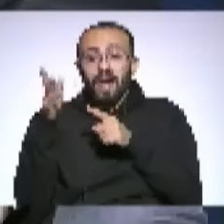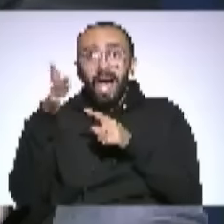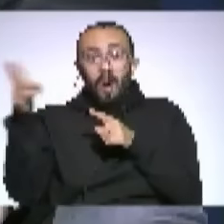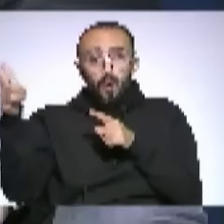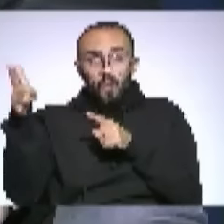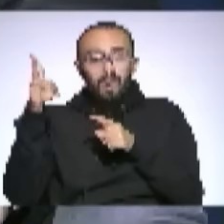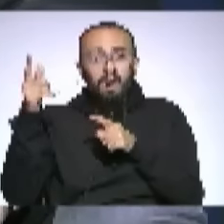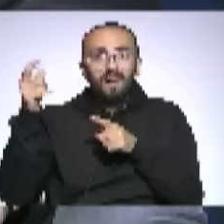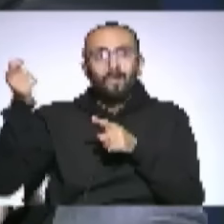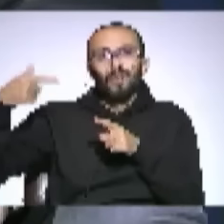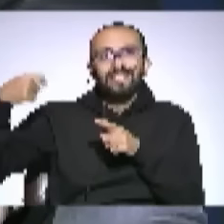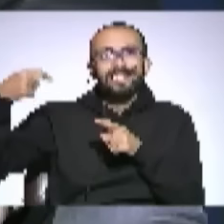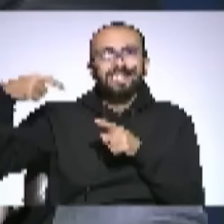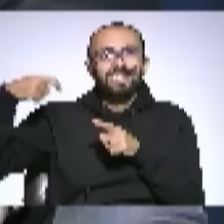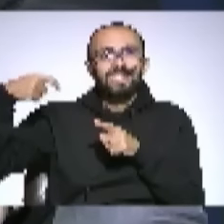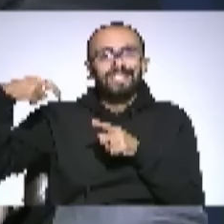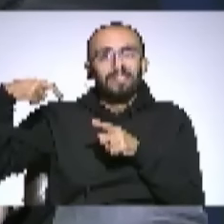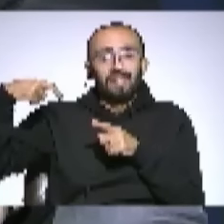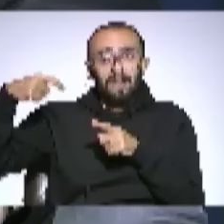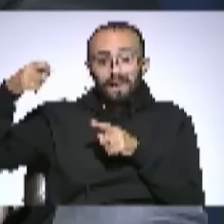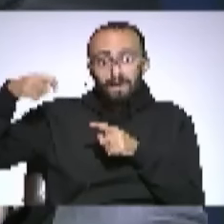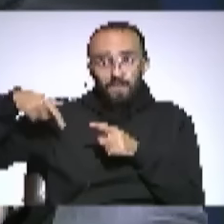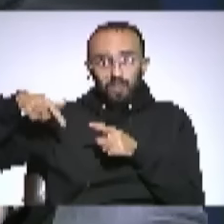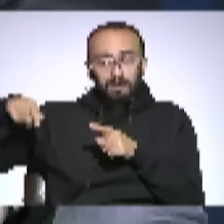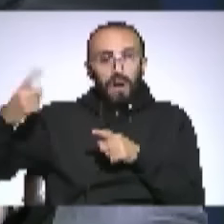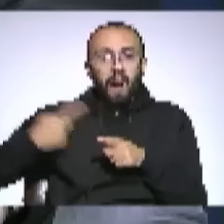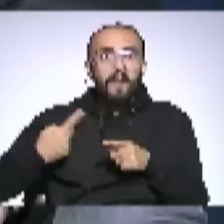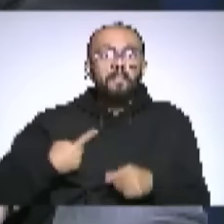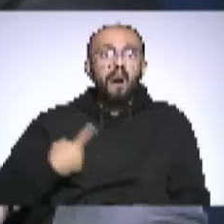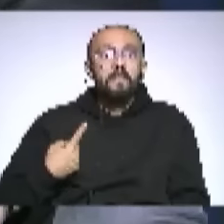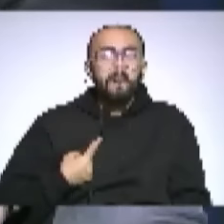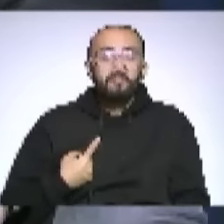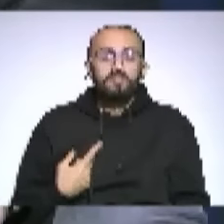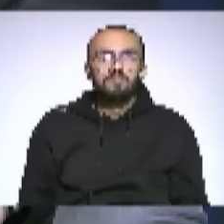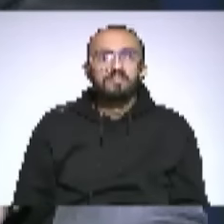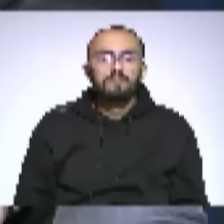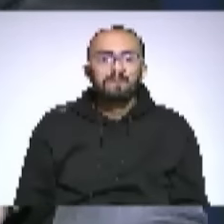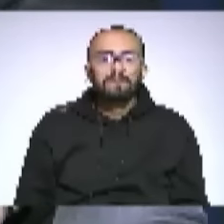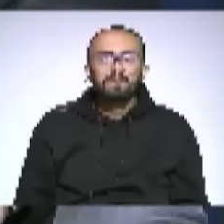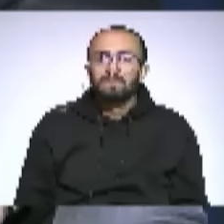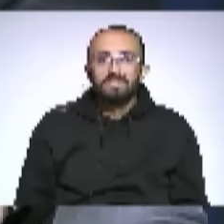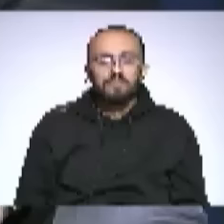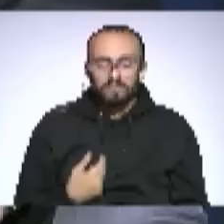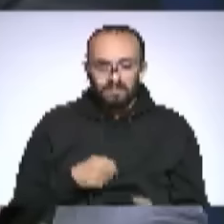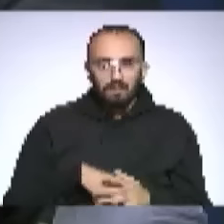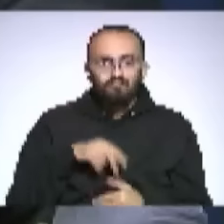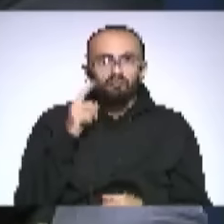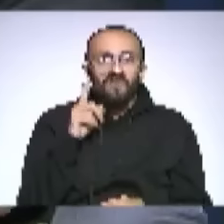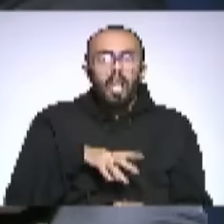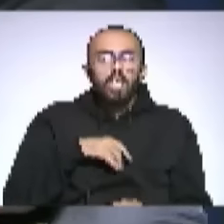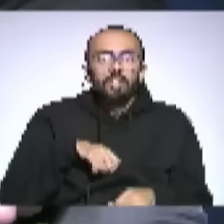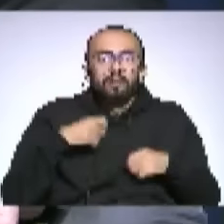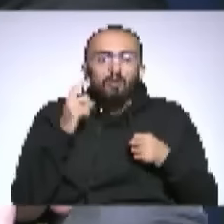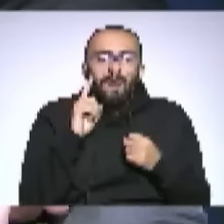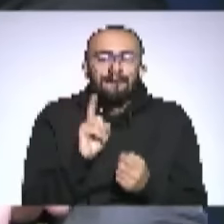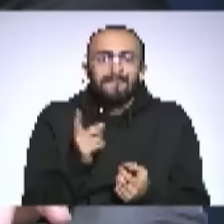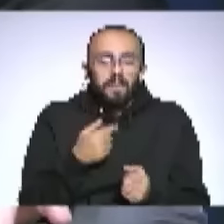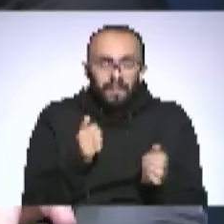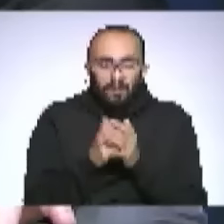خاطر جوزي بس لحد عايزه اقول لك يا سيدنا لحد دلوقت لا انا بقى مش قادره اعيش في نفس الوقت انا خايفه على بنتي انا مش عايزه اهد